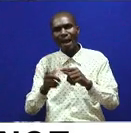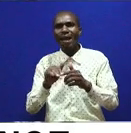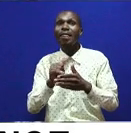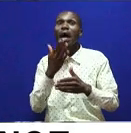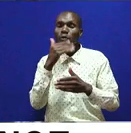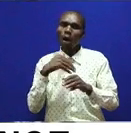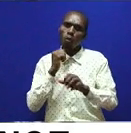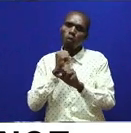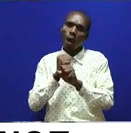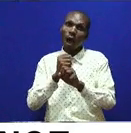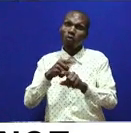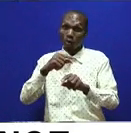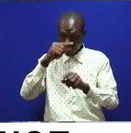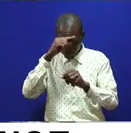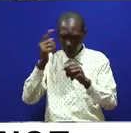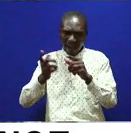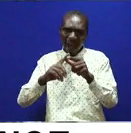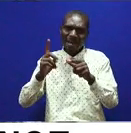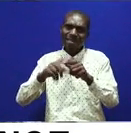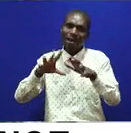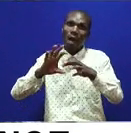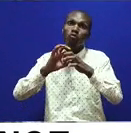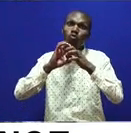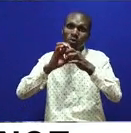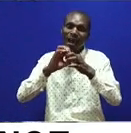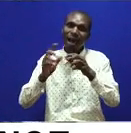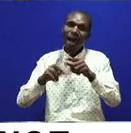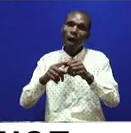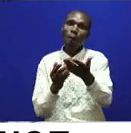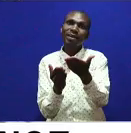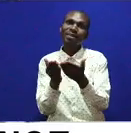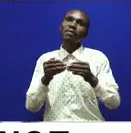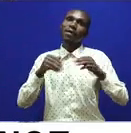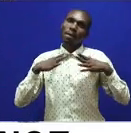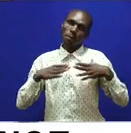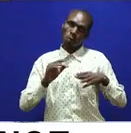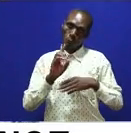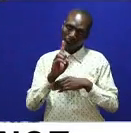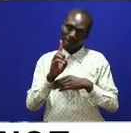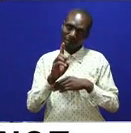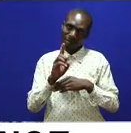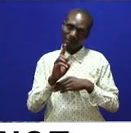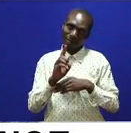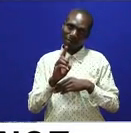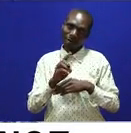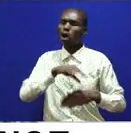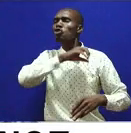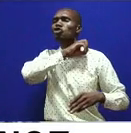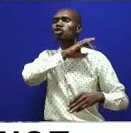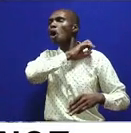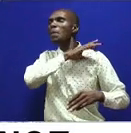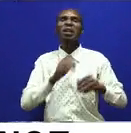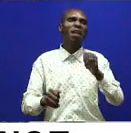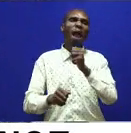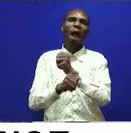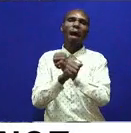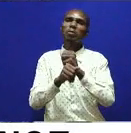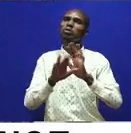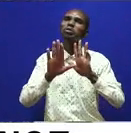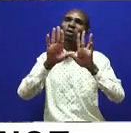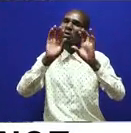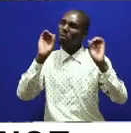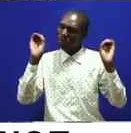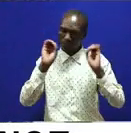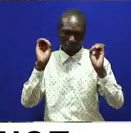gasi ese rakari. Iwo to wa terana to korra bante gas. Ona kora mana akuna acha. Iko